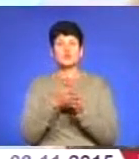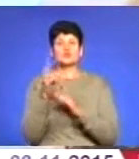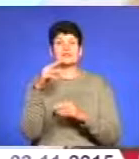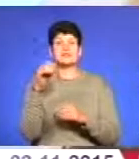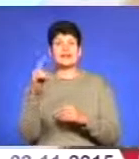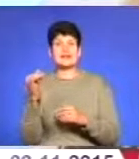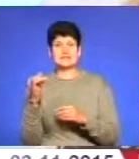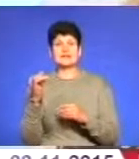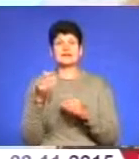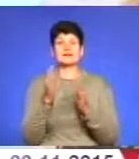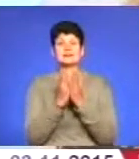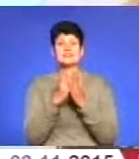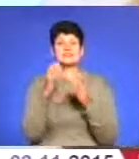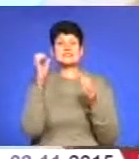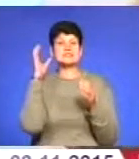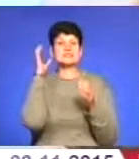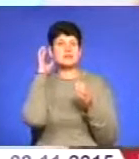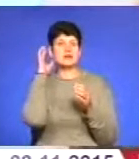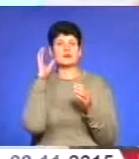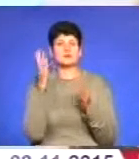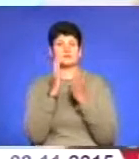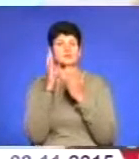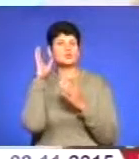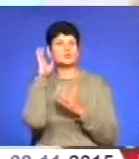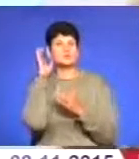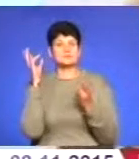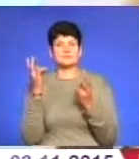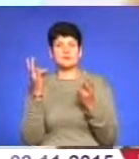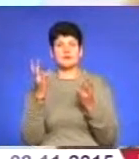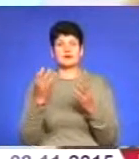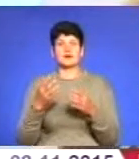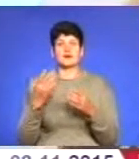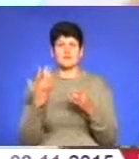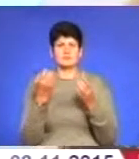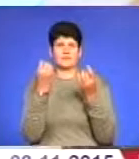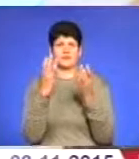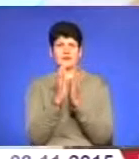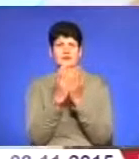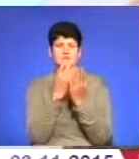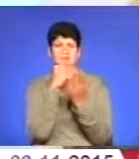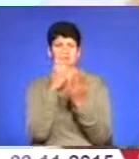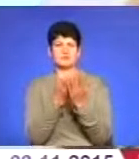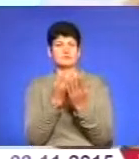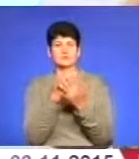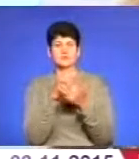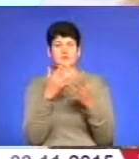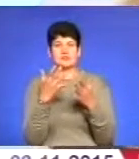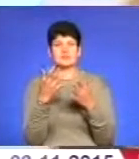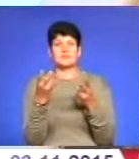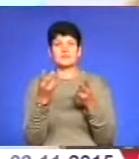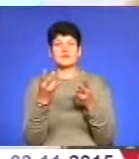– це аудіокнига, яка від звичайної книжки MP3-книжки, так, відрізняється